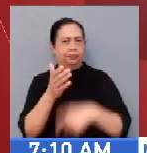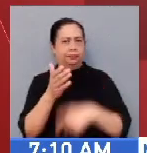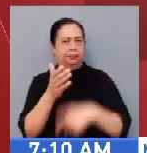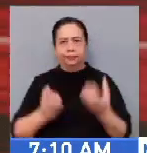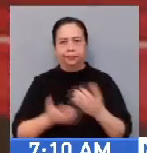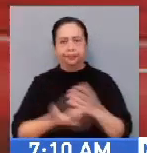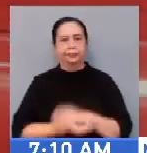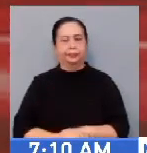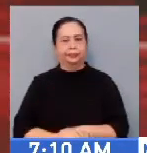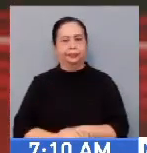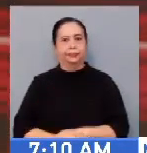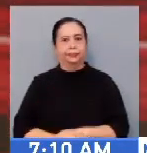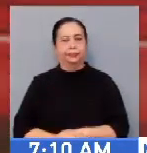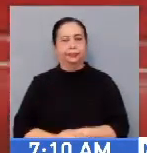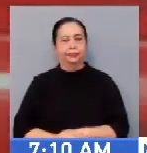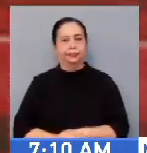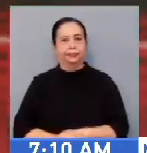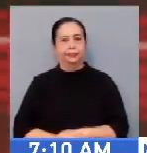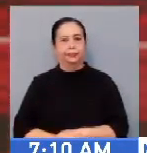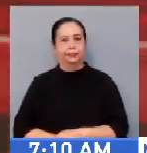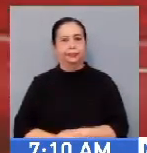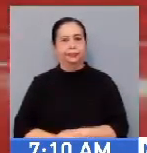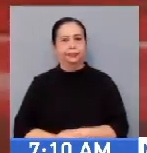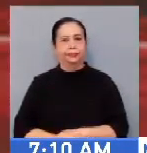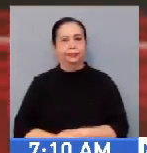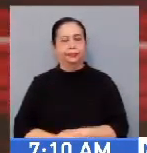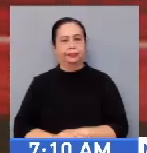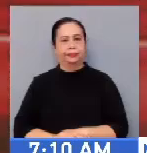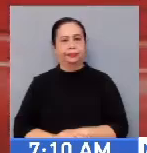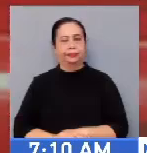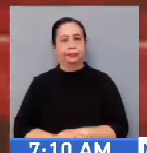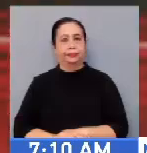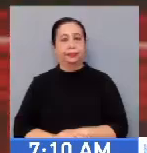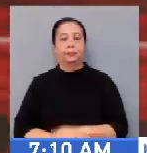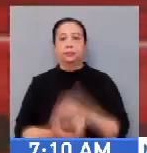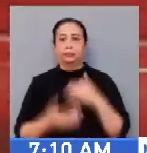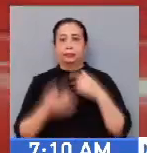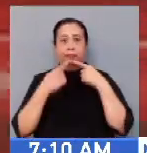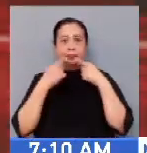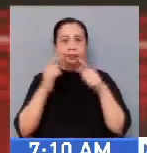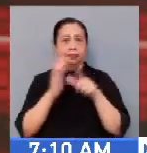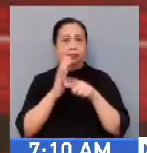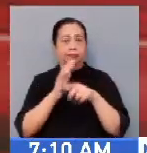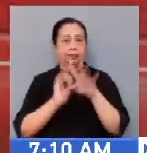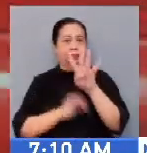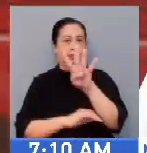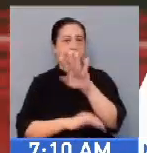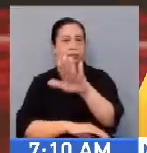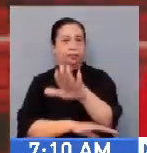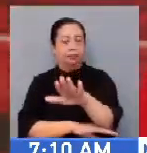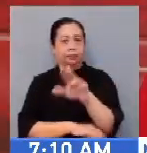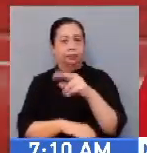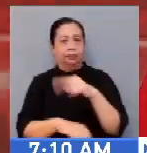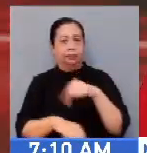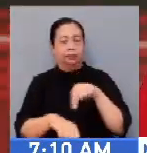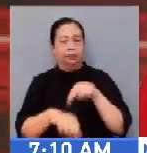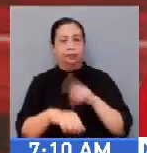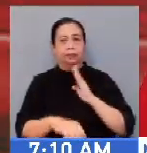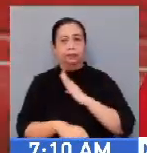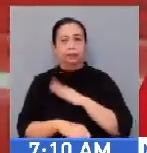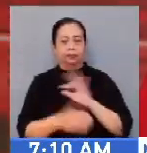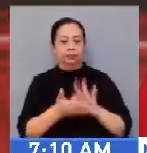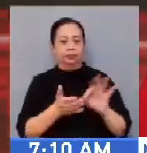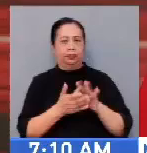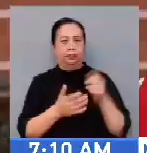face-to-face classes. Ipoproklama na po mamayang alas 4 ng hapon ang National Board of Canvassers sa mga nanalong party list sa election